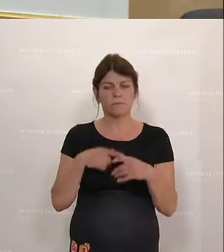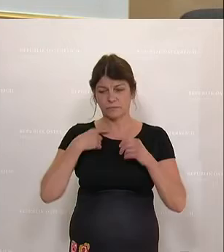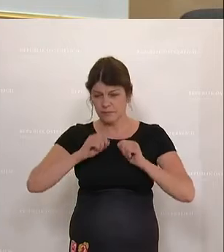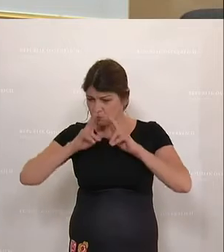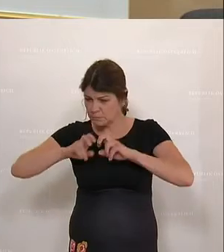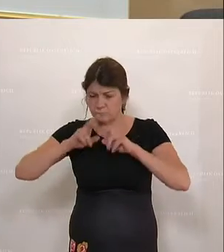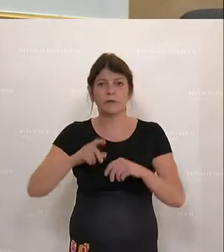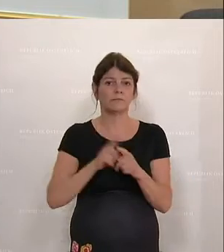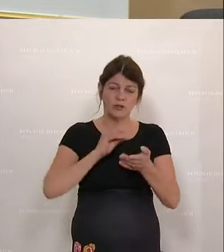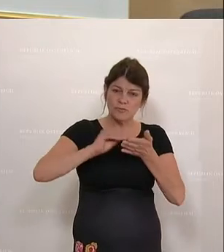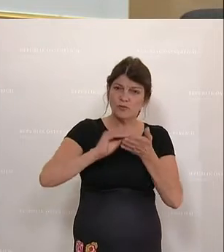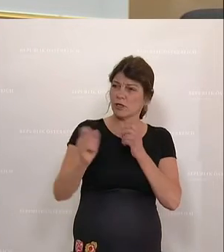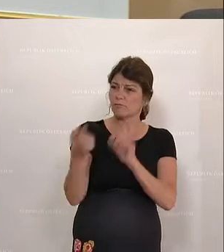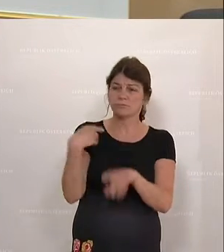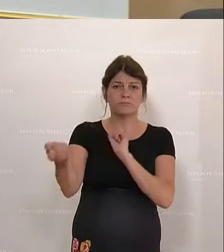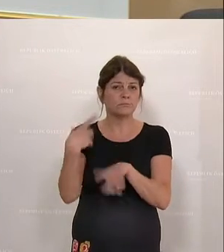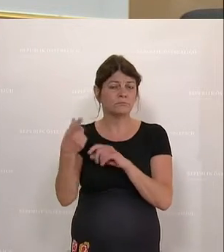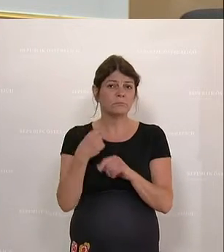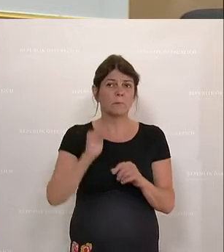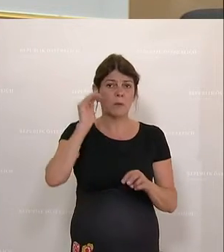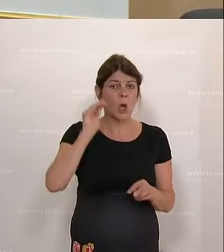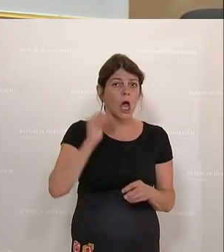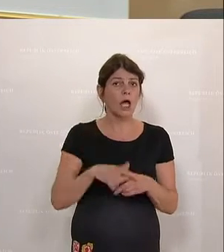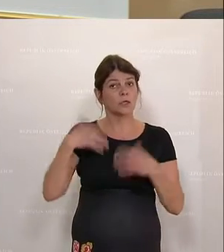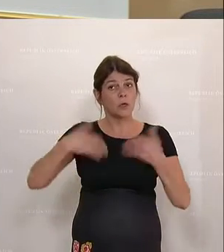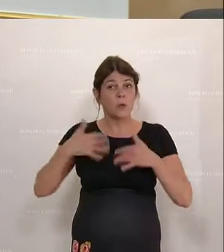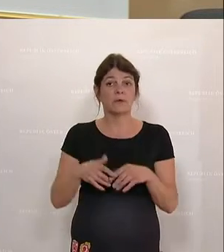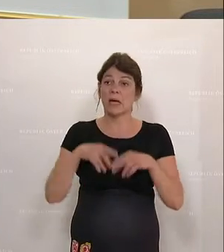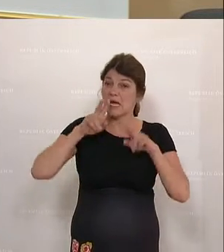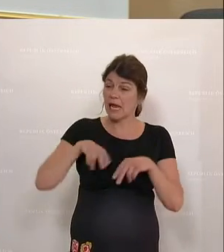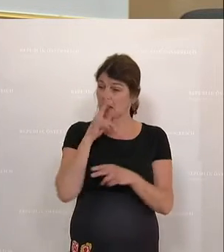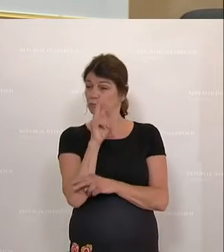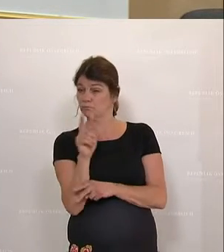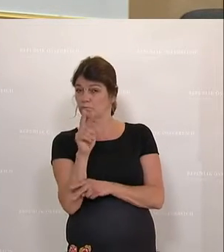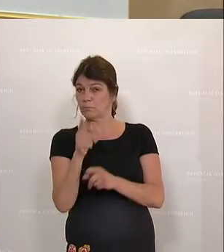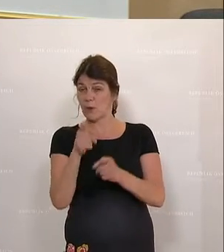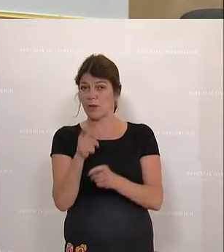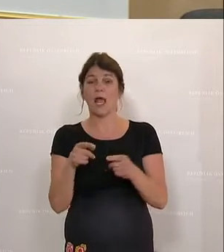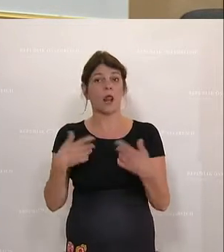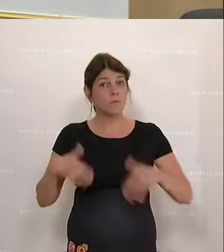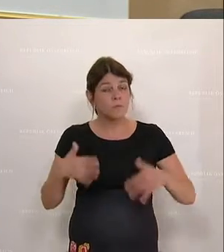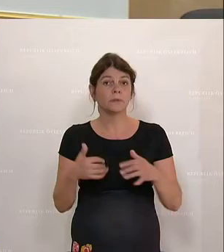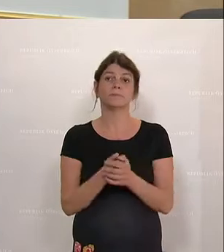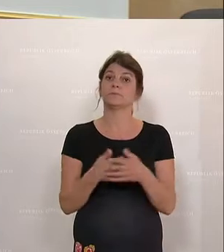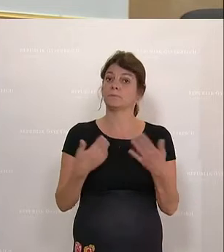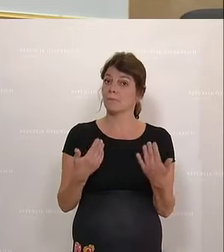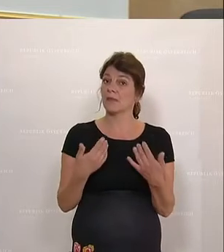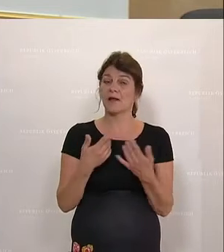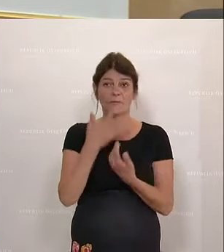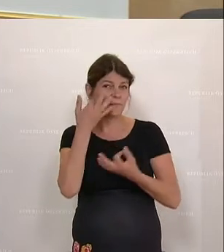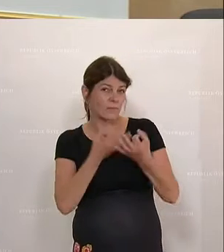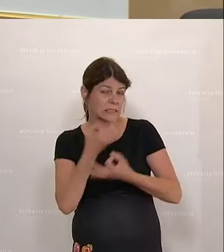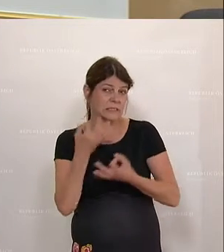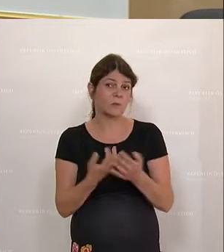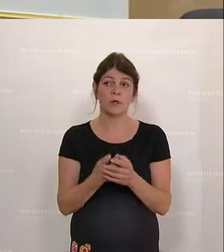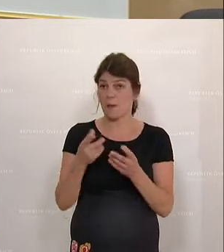intensivem Schriftverkehr mit Behörden, zu ziemlich intensiven rechtlichen Beurteilungen, zu Versuchen,